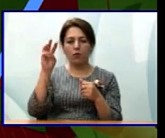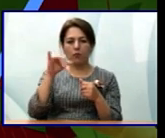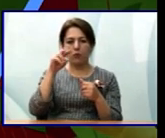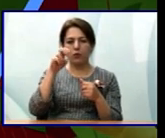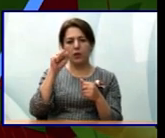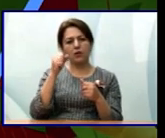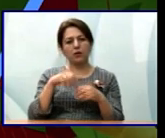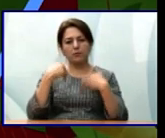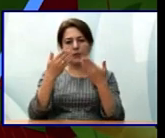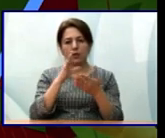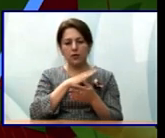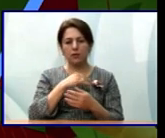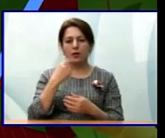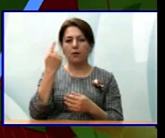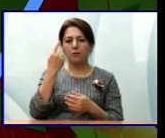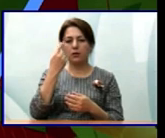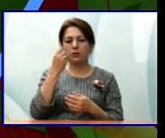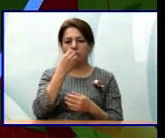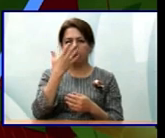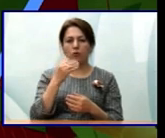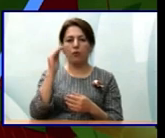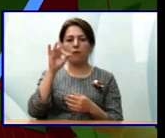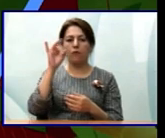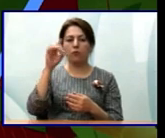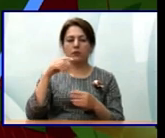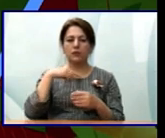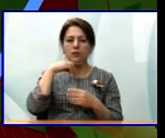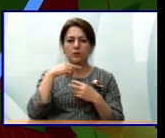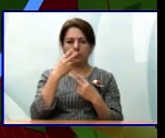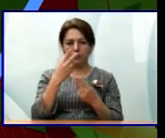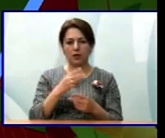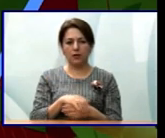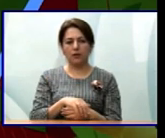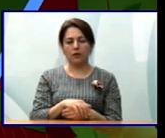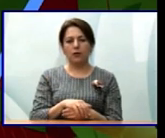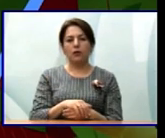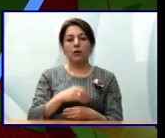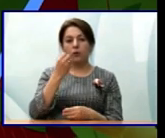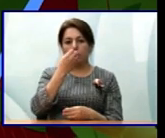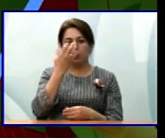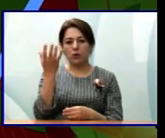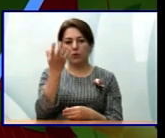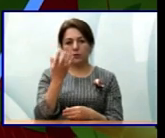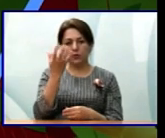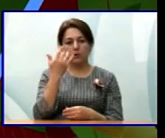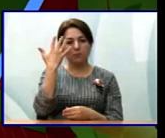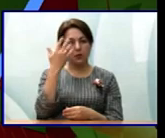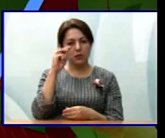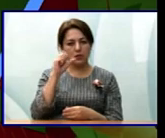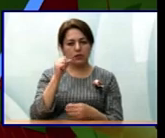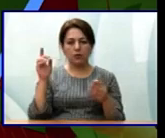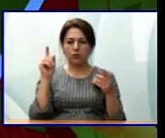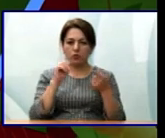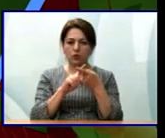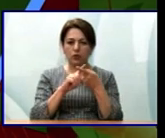beriladi. Demak, birinchi gul formulasiga e'tiborimizni qaratamiz. Gul kosachalari 5 ta